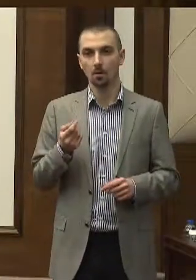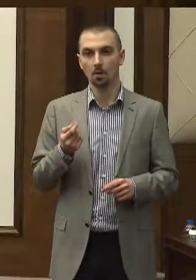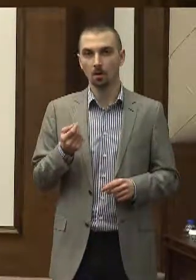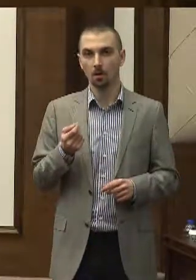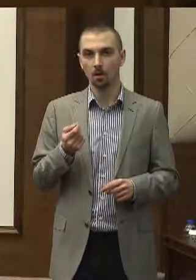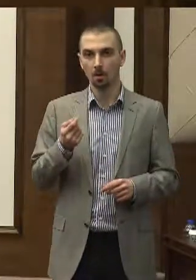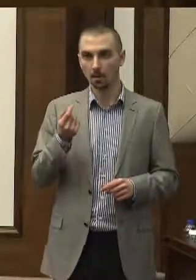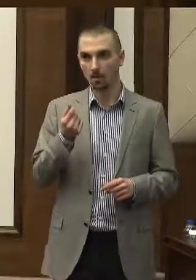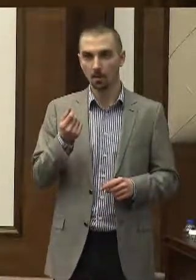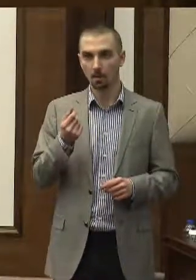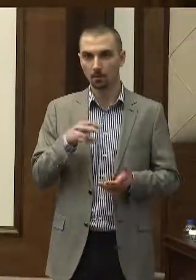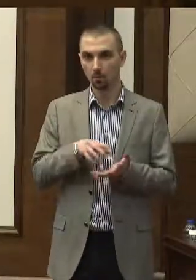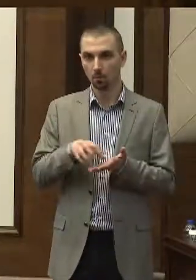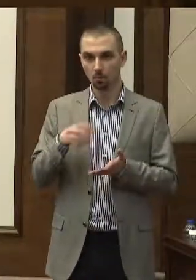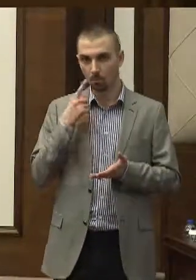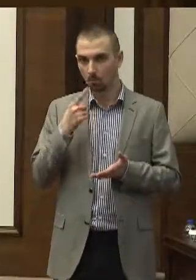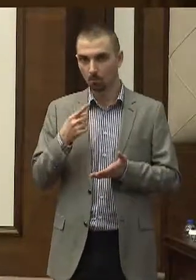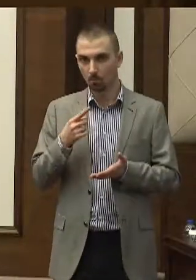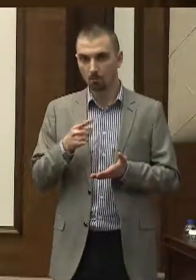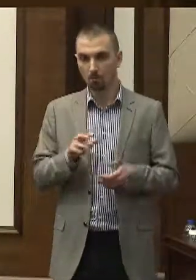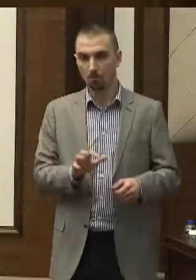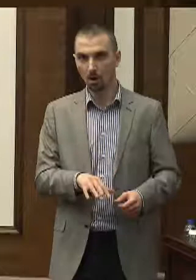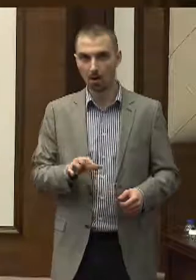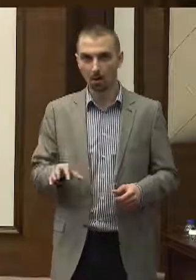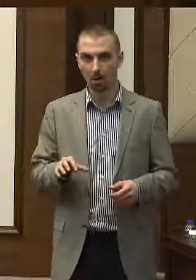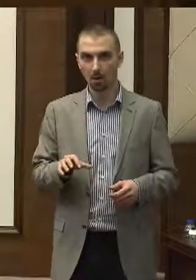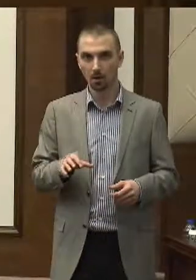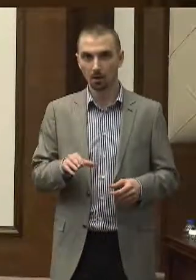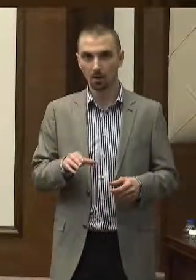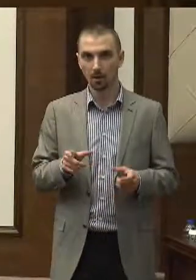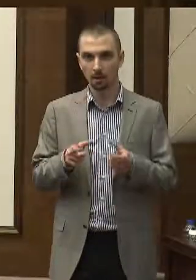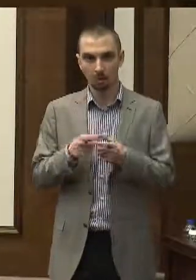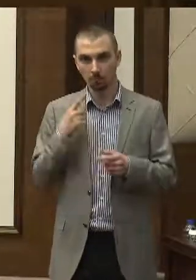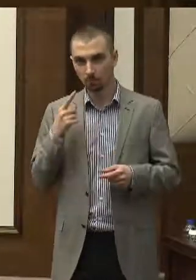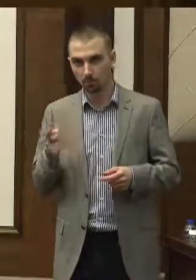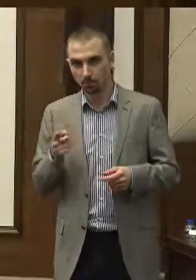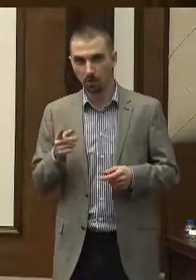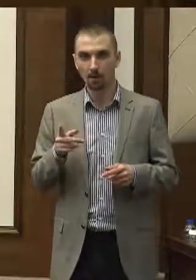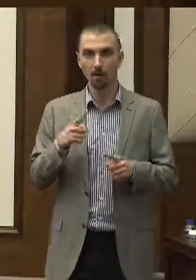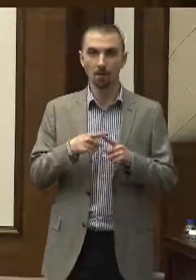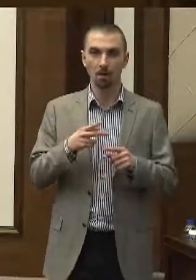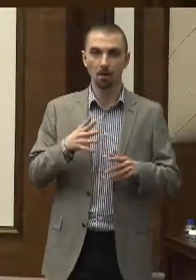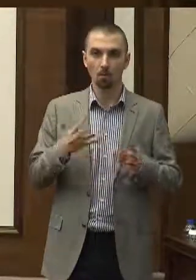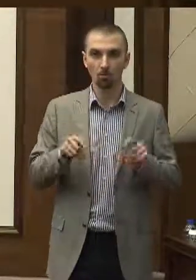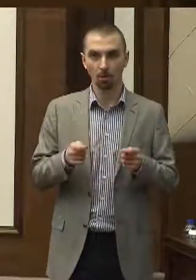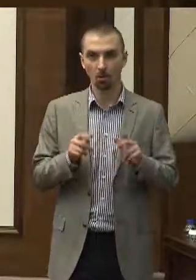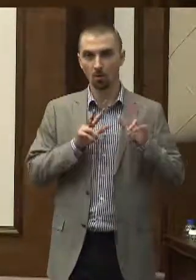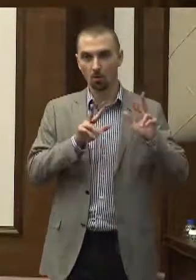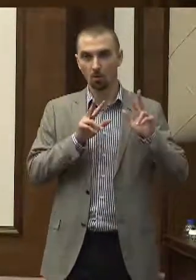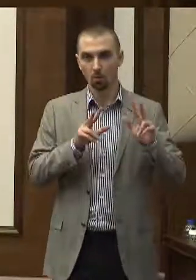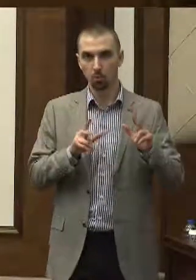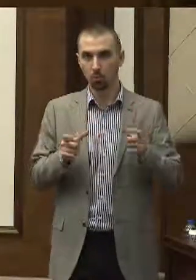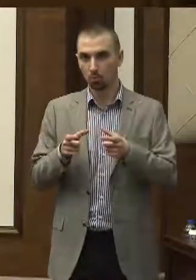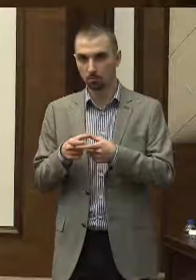da itiraz etmiş olduğu Büyükçekmece basketbol takımı ve Büyükçekmece voleybol kulübü,